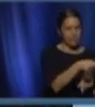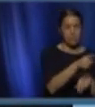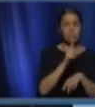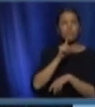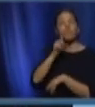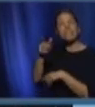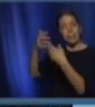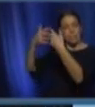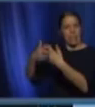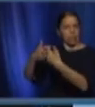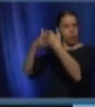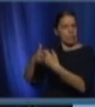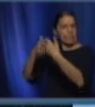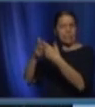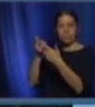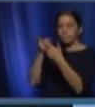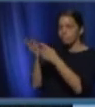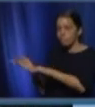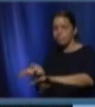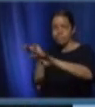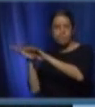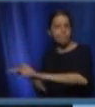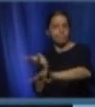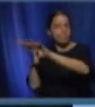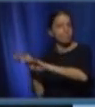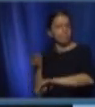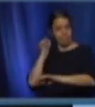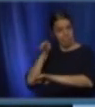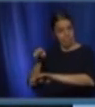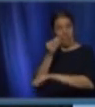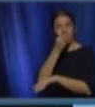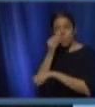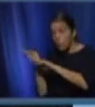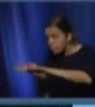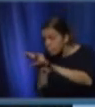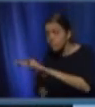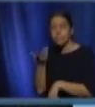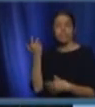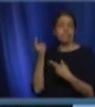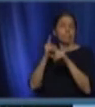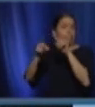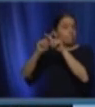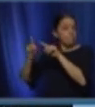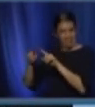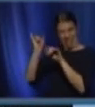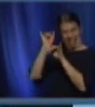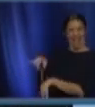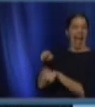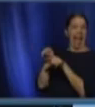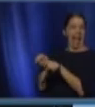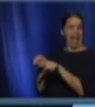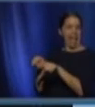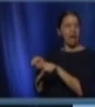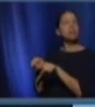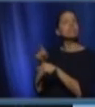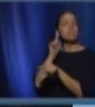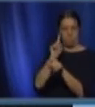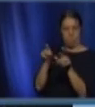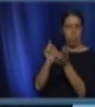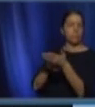surtout dans la transformation des aliments, que nous constatons un nombre important de cas.